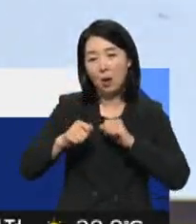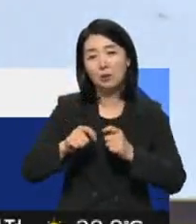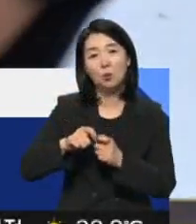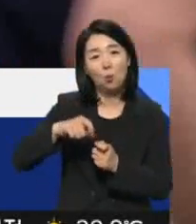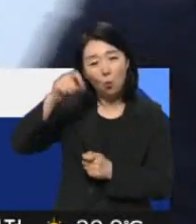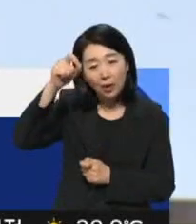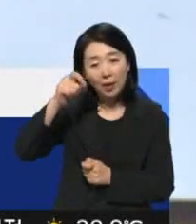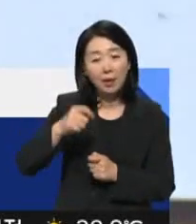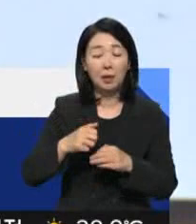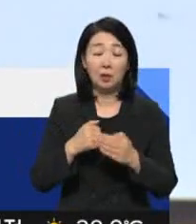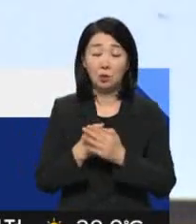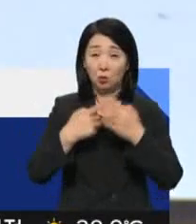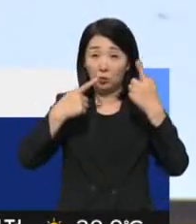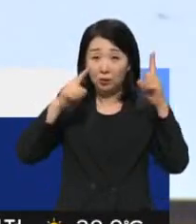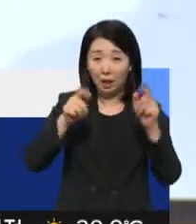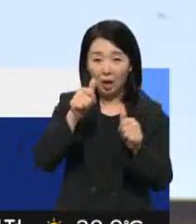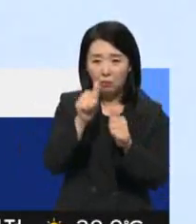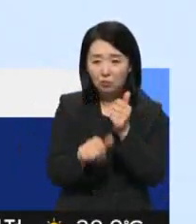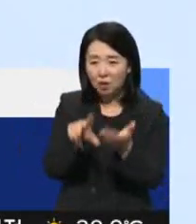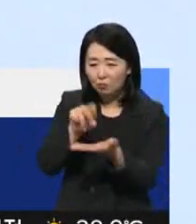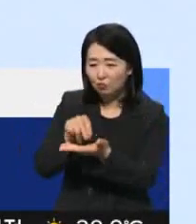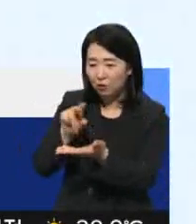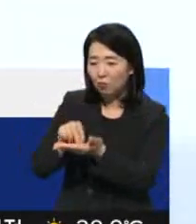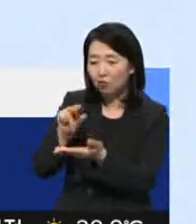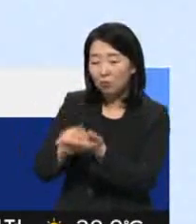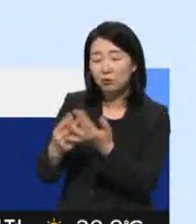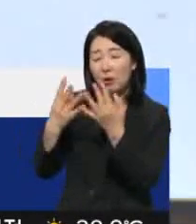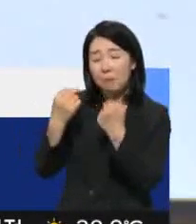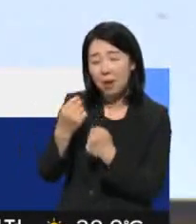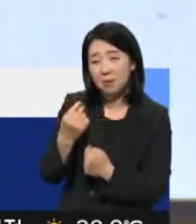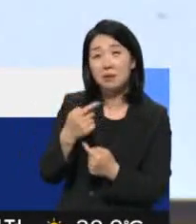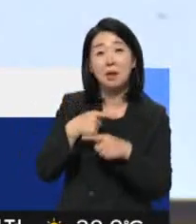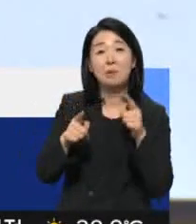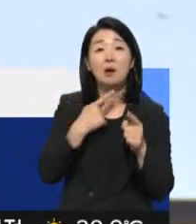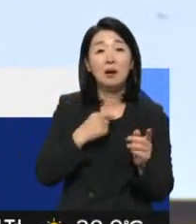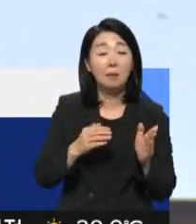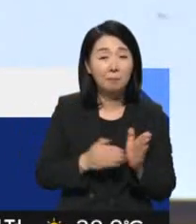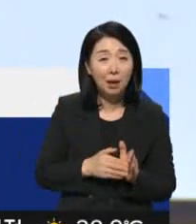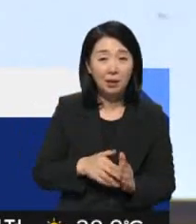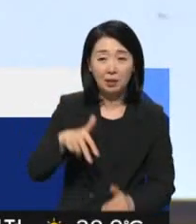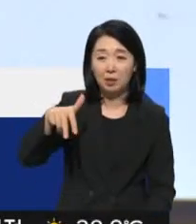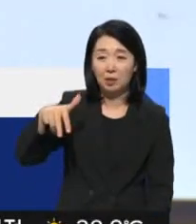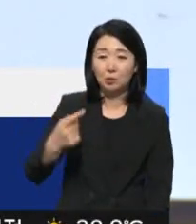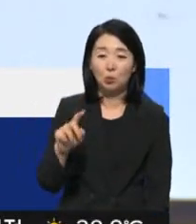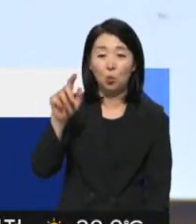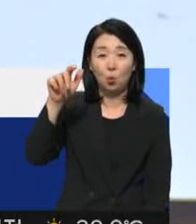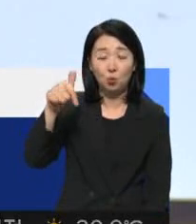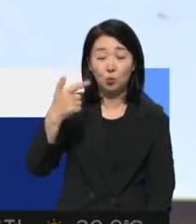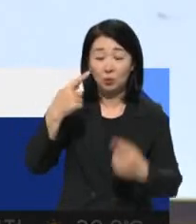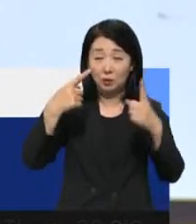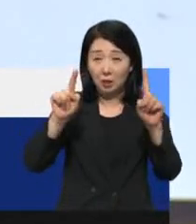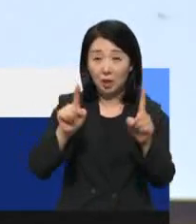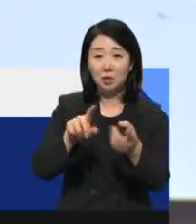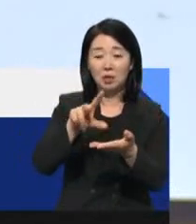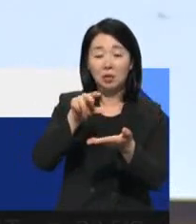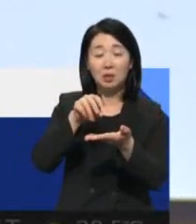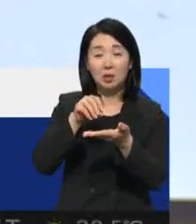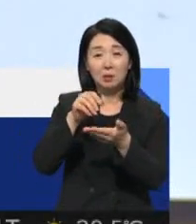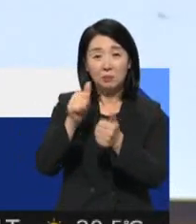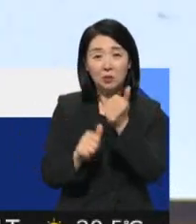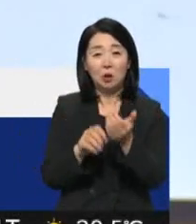부정 사건을 수도 없이 다뤄보셨고 특히 조국 일가의 대입 부정 사건을 수사 지휘하는 등